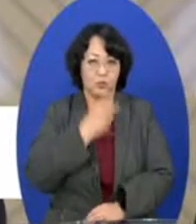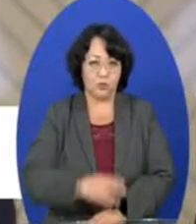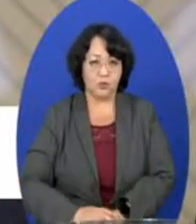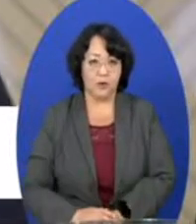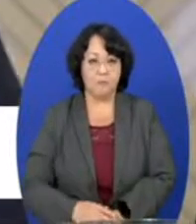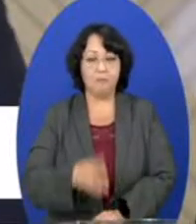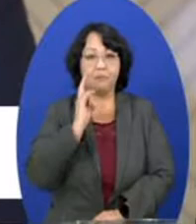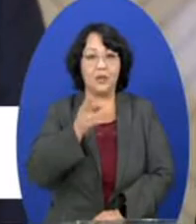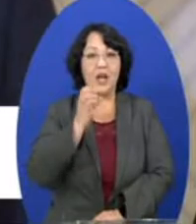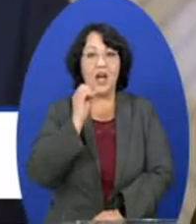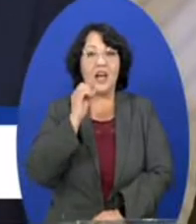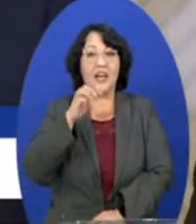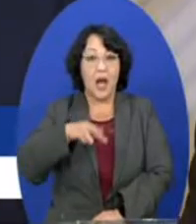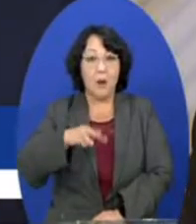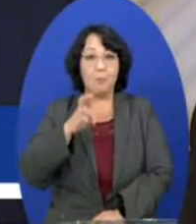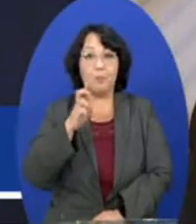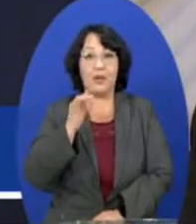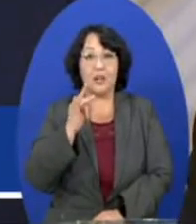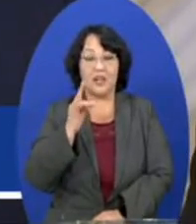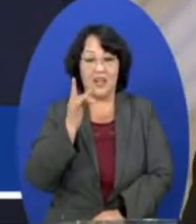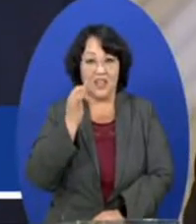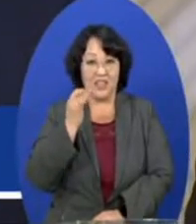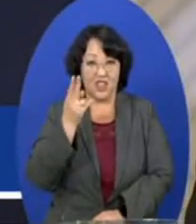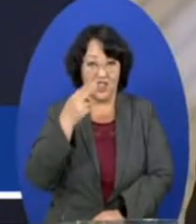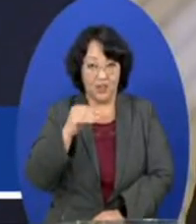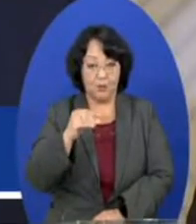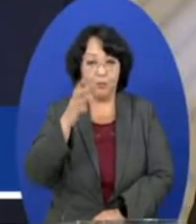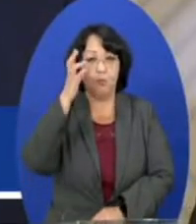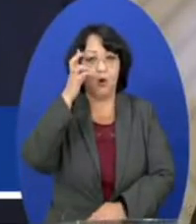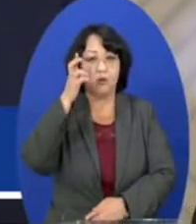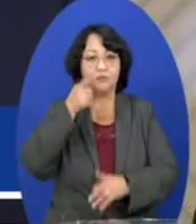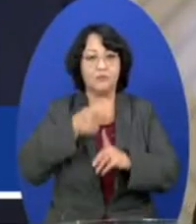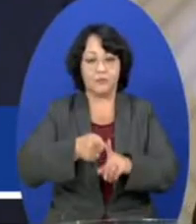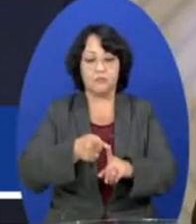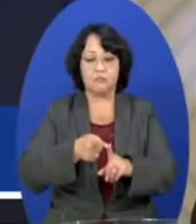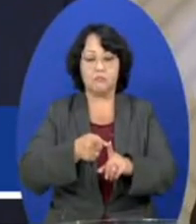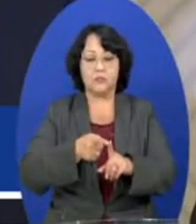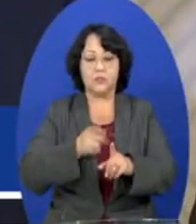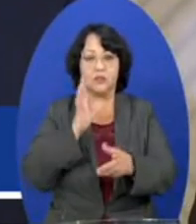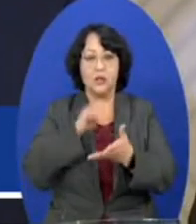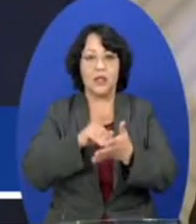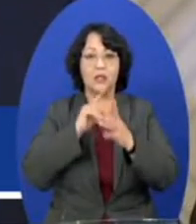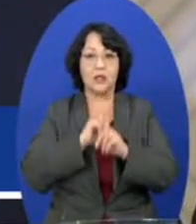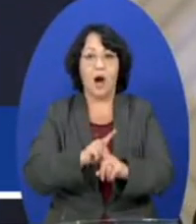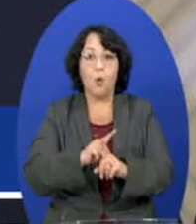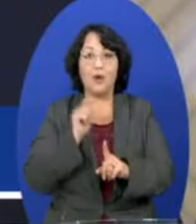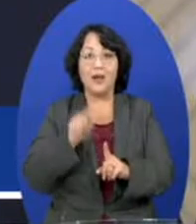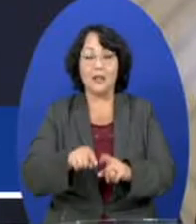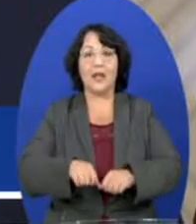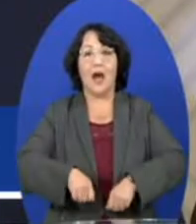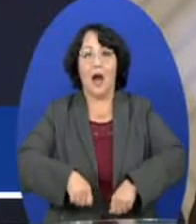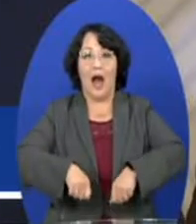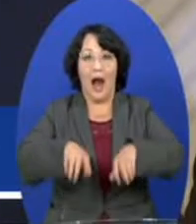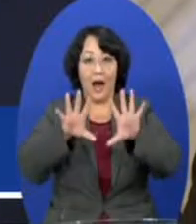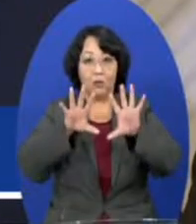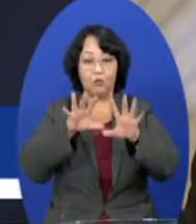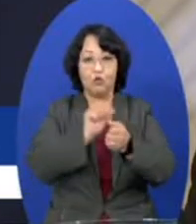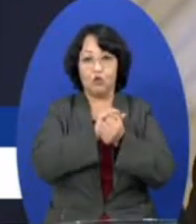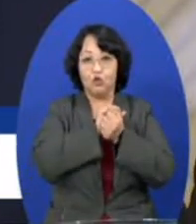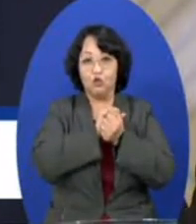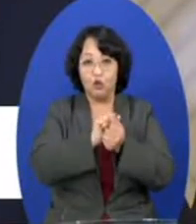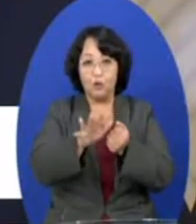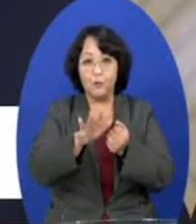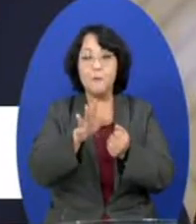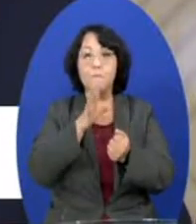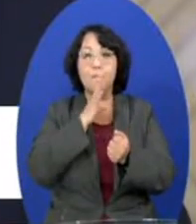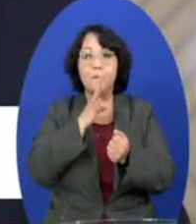байна. Кембрижийн боловсролын төвтэй адилхан энэ IGCSE гэж нэрлэж байгаа. Энэ бол 10 дугаар ангиа